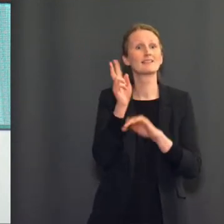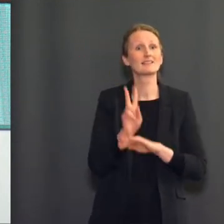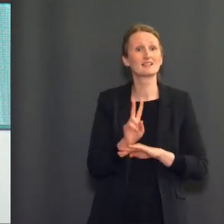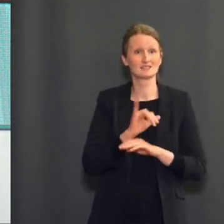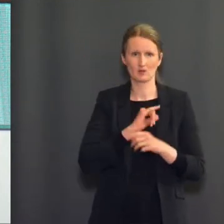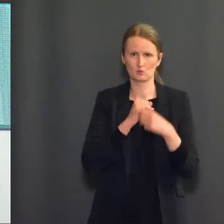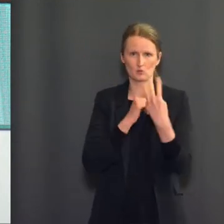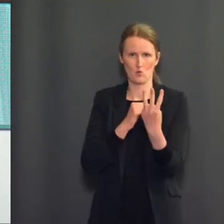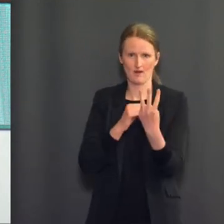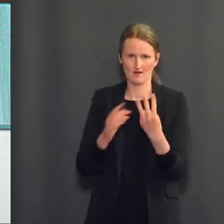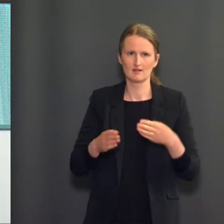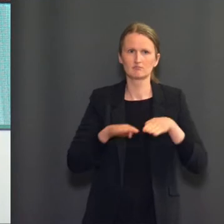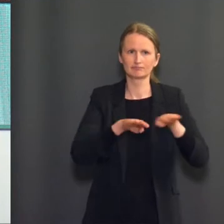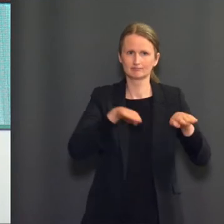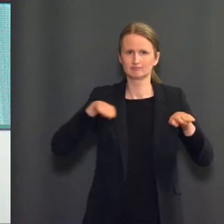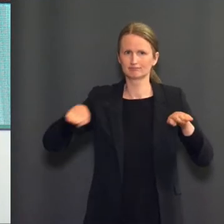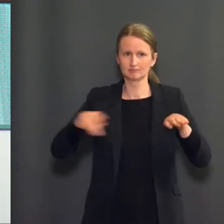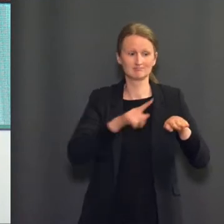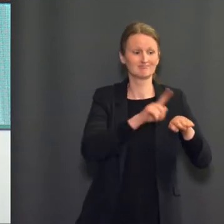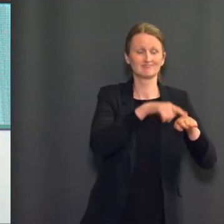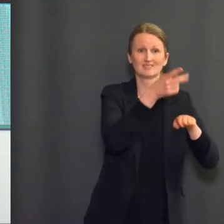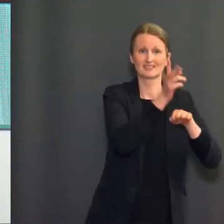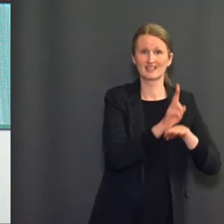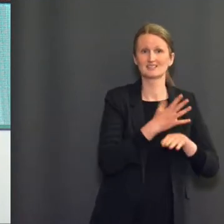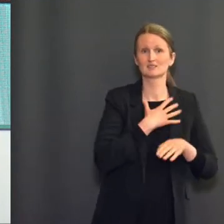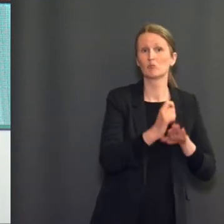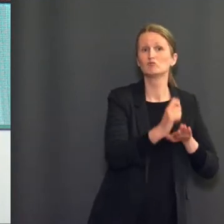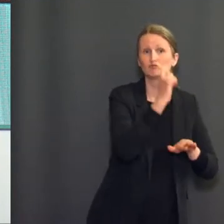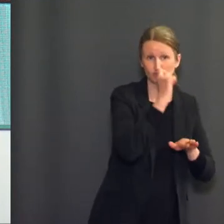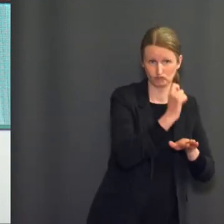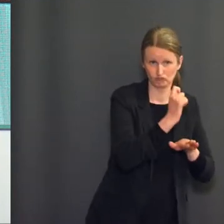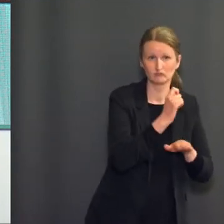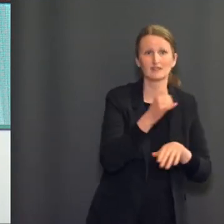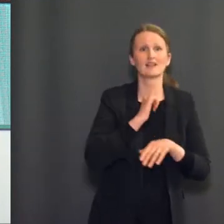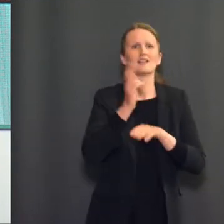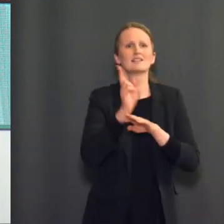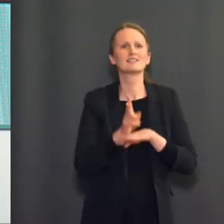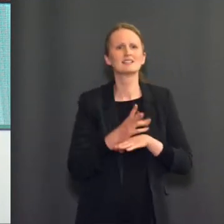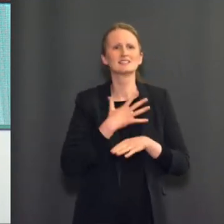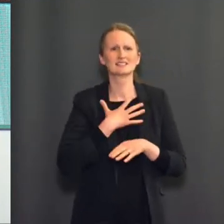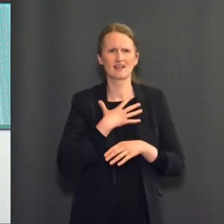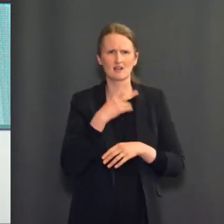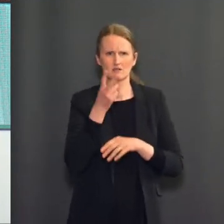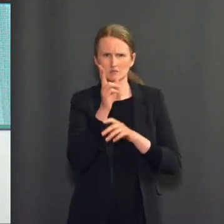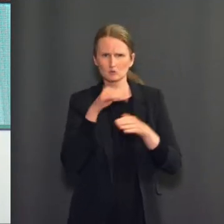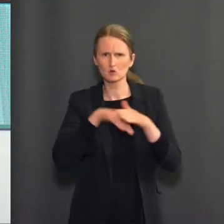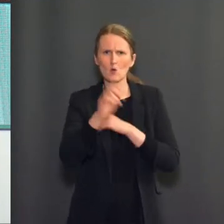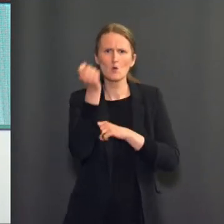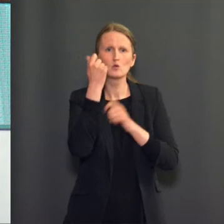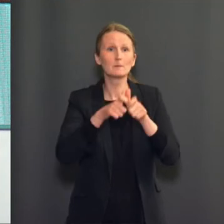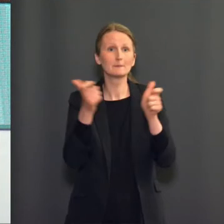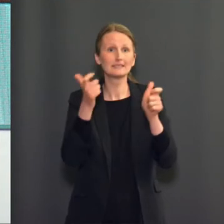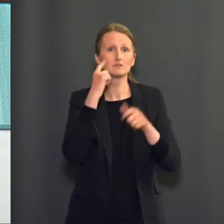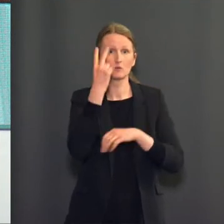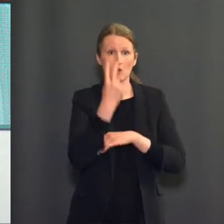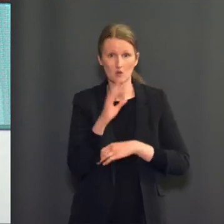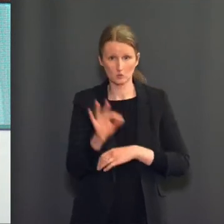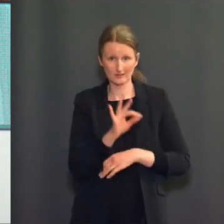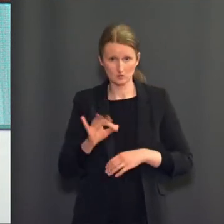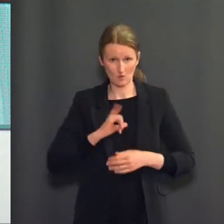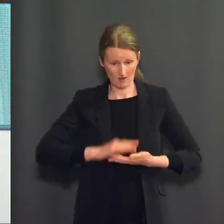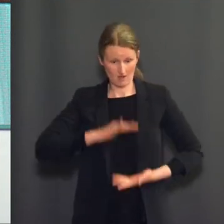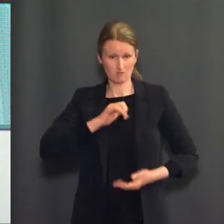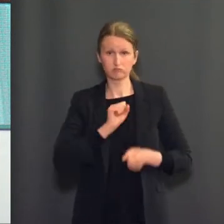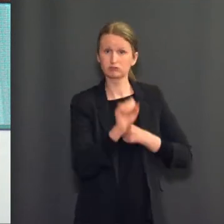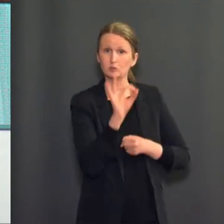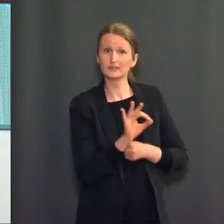public et des autotests qui, à partir d'aujourd'hui, pourront être disponibles dans les officines de pharmacie.